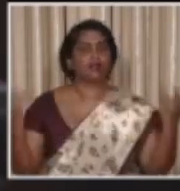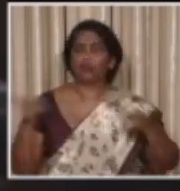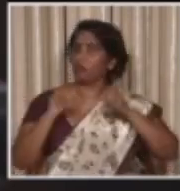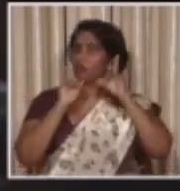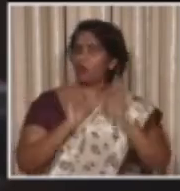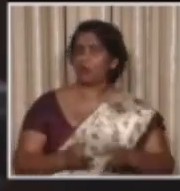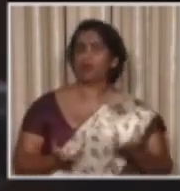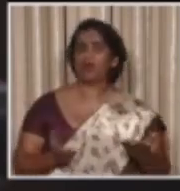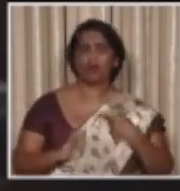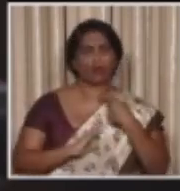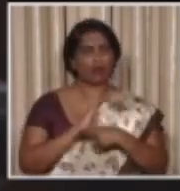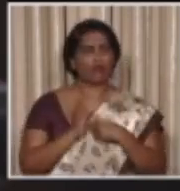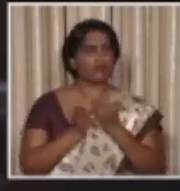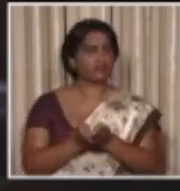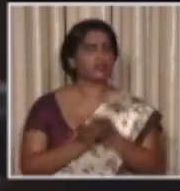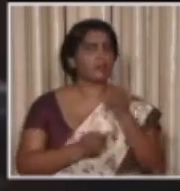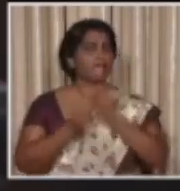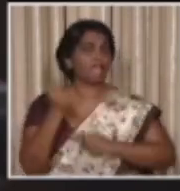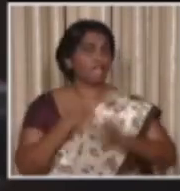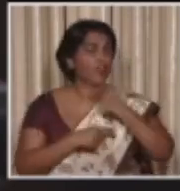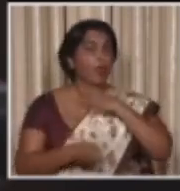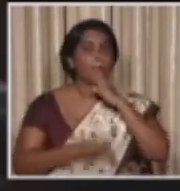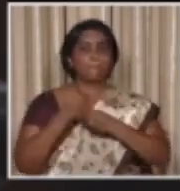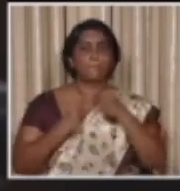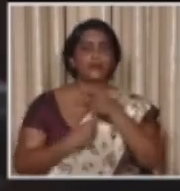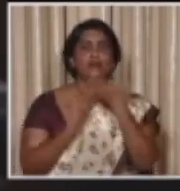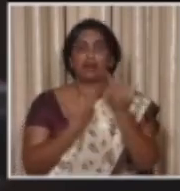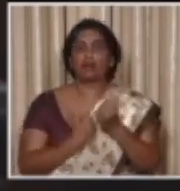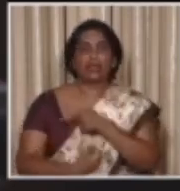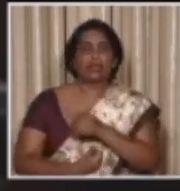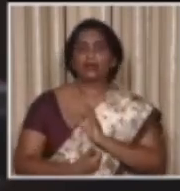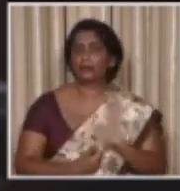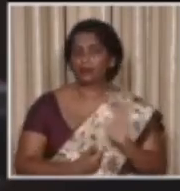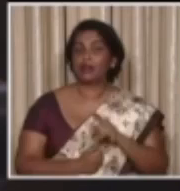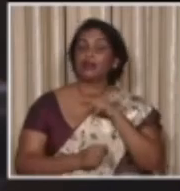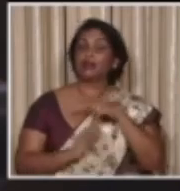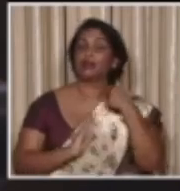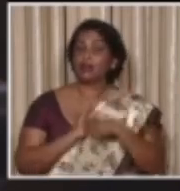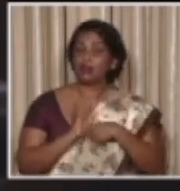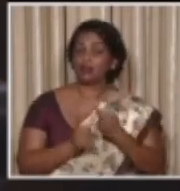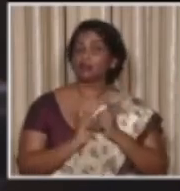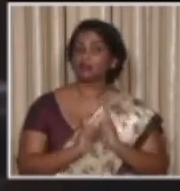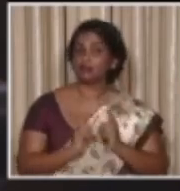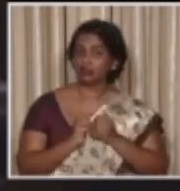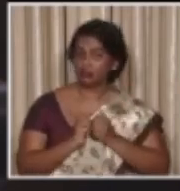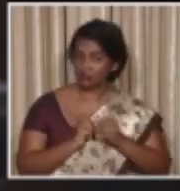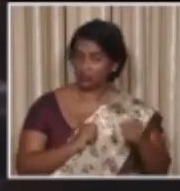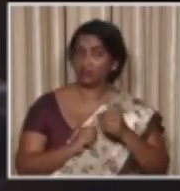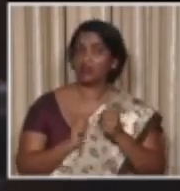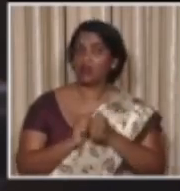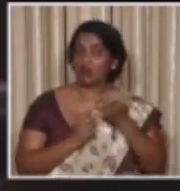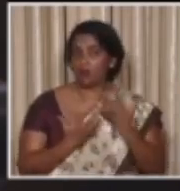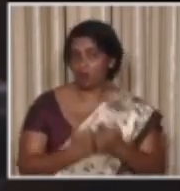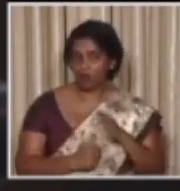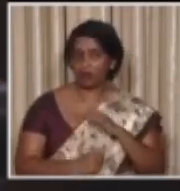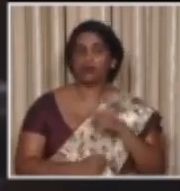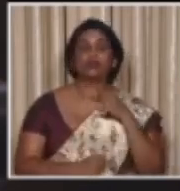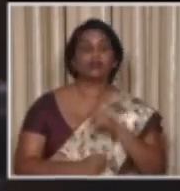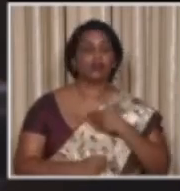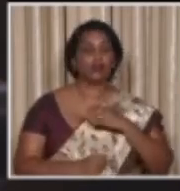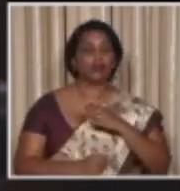මෙවැනි රටේ සම්පත් විකිණීම නෙවෙයි ආයෝජන ලබා ගැනීම කියන එක. ඉතින් රට ස්ථාවර තත්ත්වයකට ගේන්න වෙලා තියෙනවා.